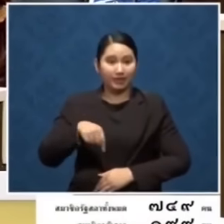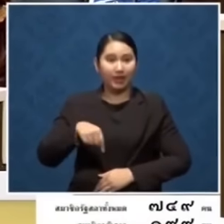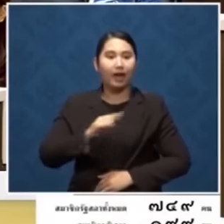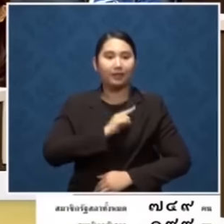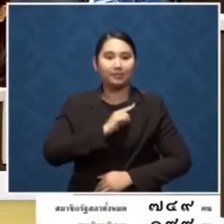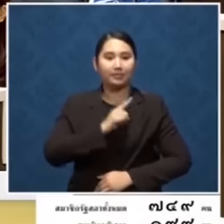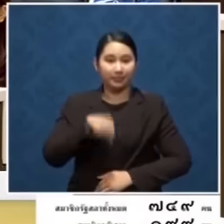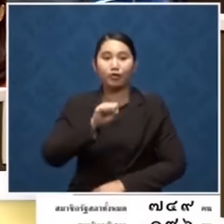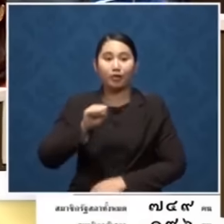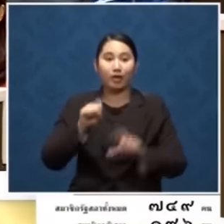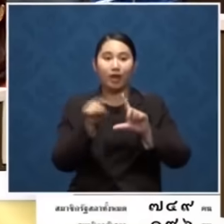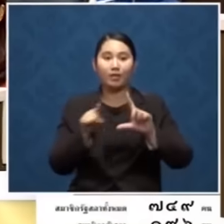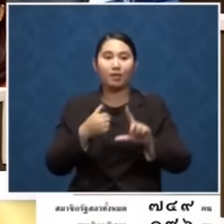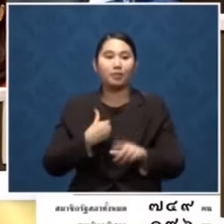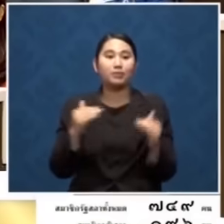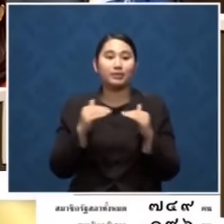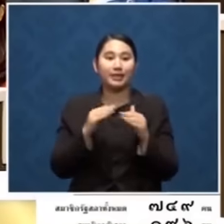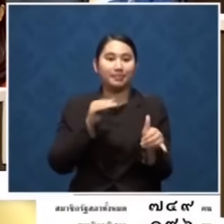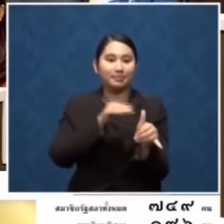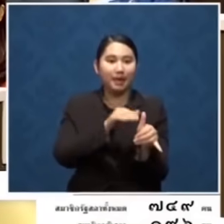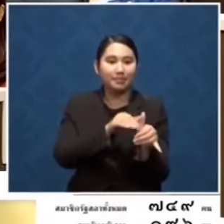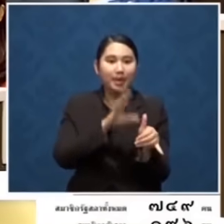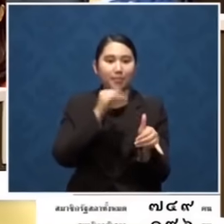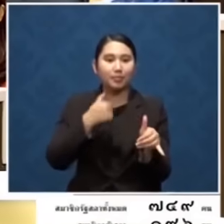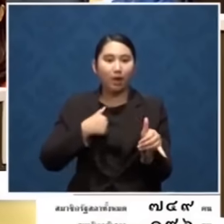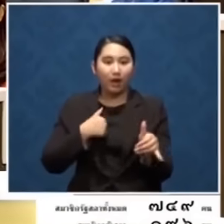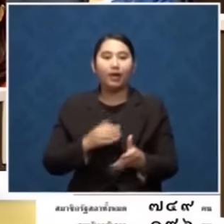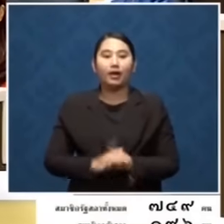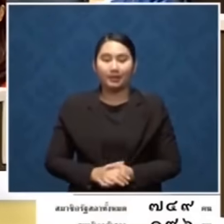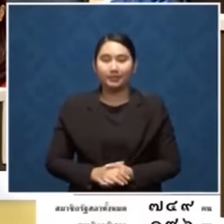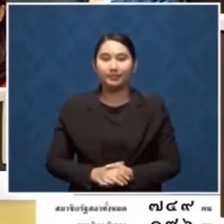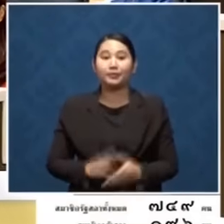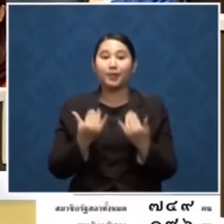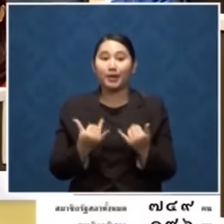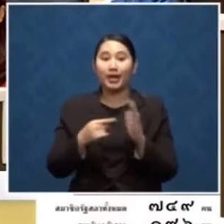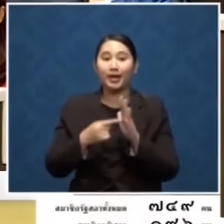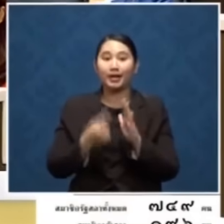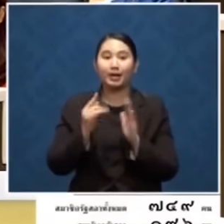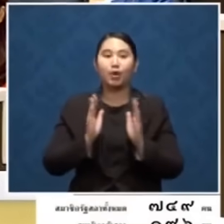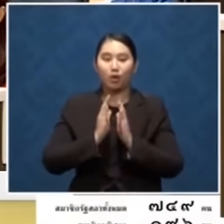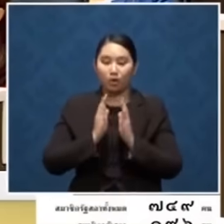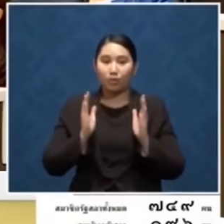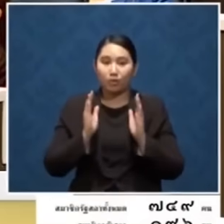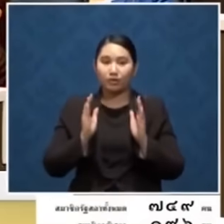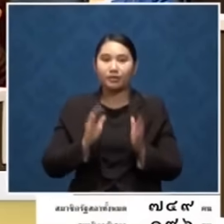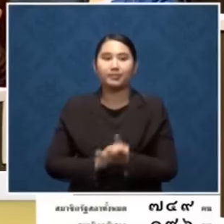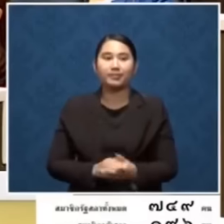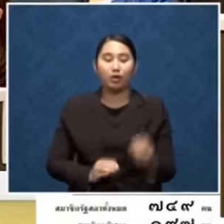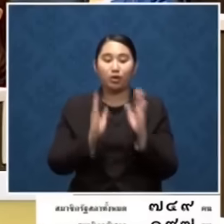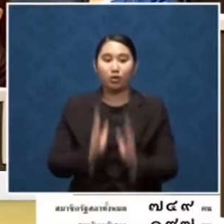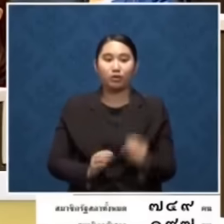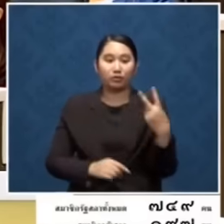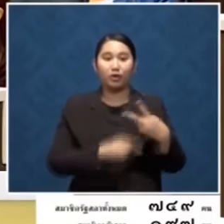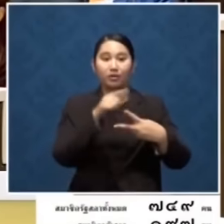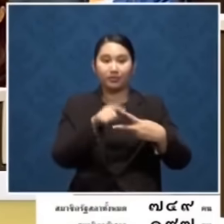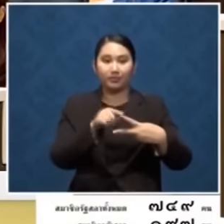ที่พรรคร่วมหรือพรรครักษาการเขาก็รอดูสวก็รอดูเพราะเสียงมันมีโอกาสสวิงได้ในการโหวตครั้งต่อไปเพราะฉะนั้นทุกคน